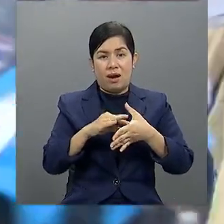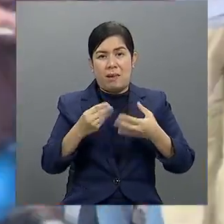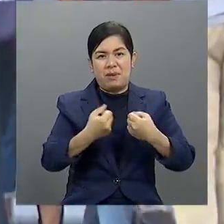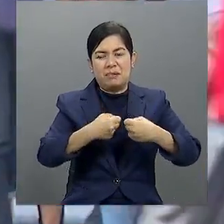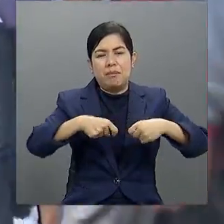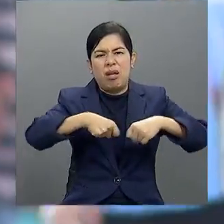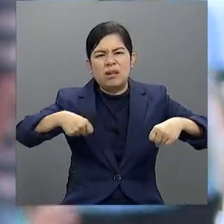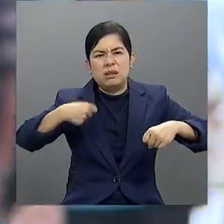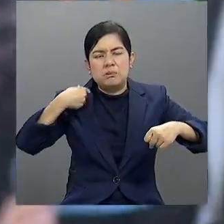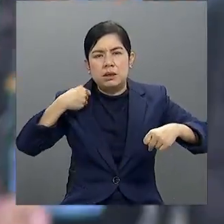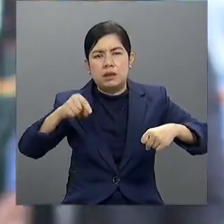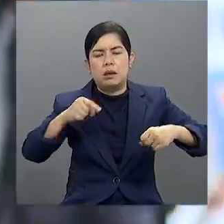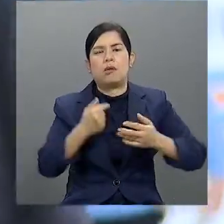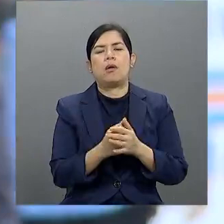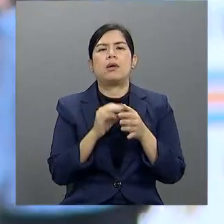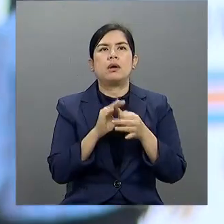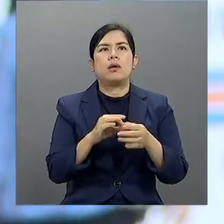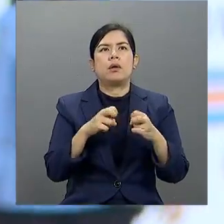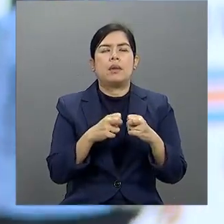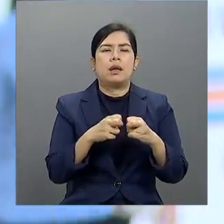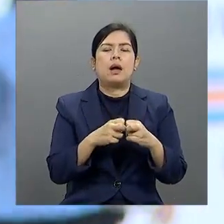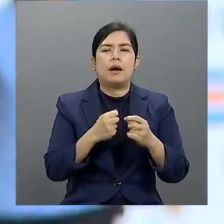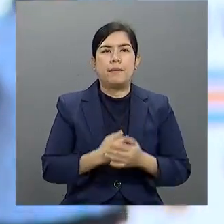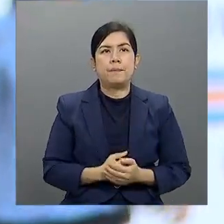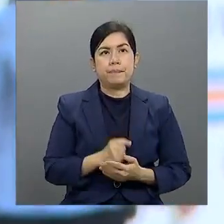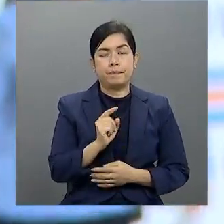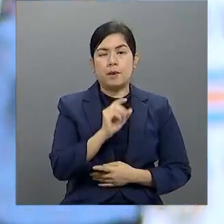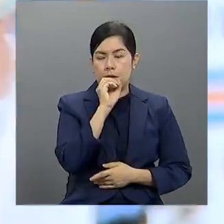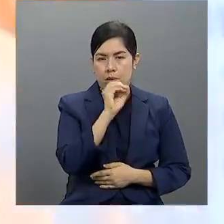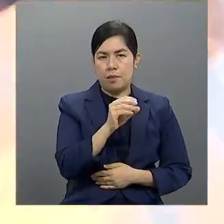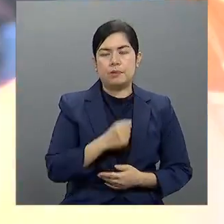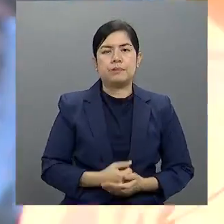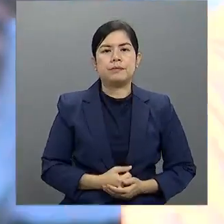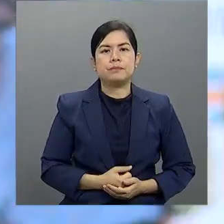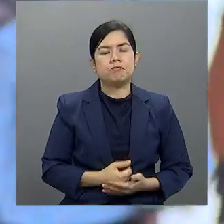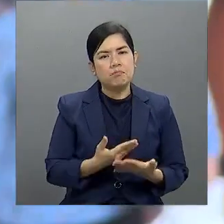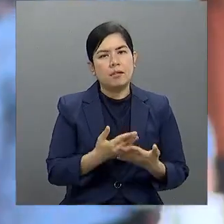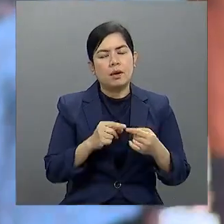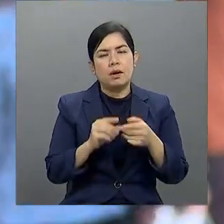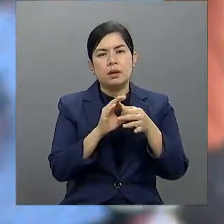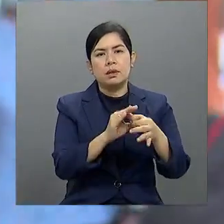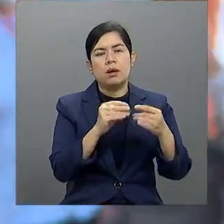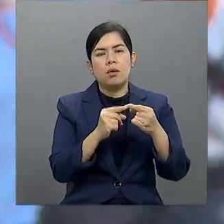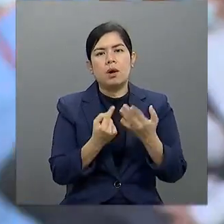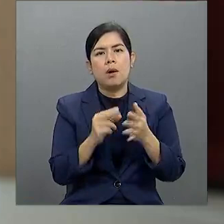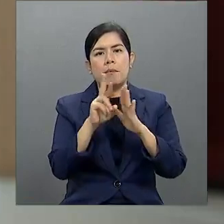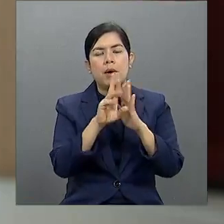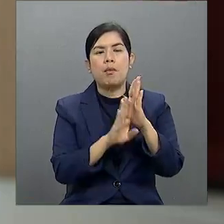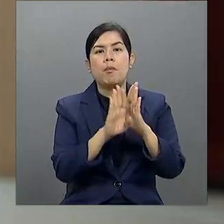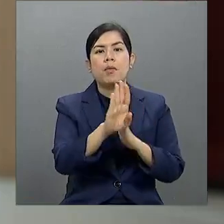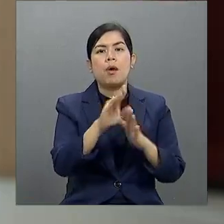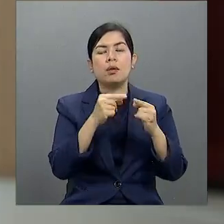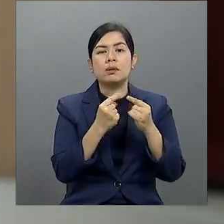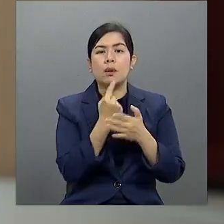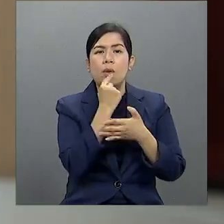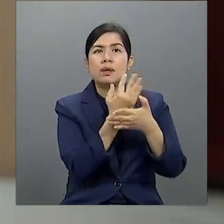physical inactivity ใช่ไหมคะที่แจ้งไปเนาะแล้วก็ physical inactivity เนี่ยอาจจะมีผลถึงเรื่องหลอดเลือดด้วยนะคะหัวใจและหลอดเลือดโดยเฉพา